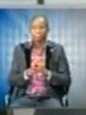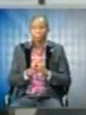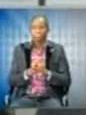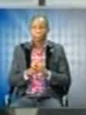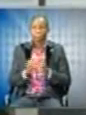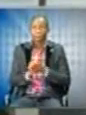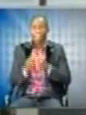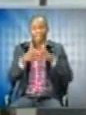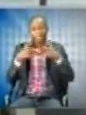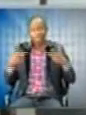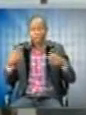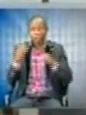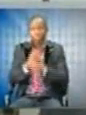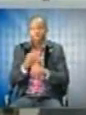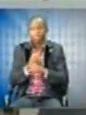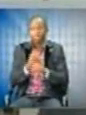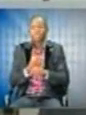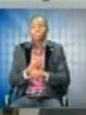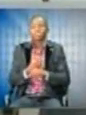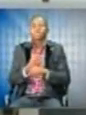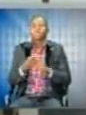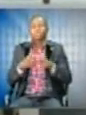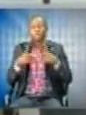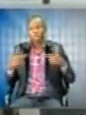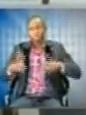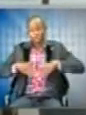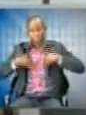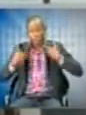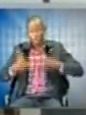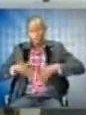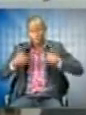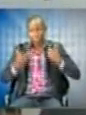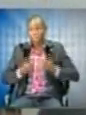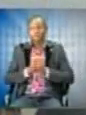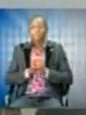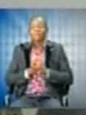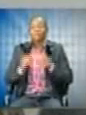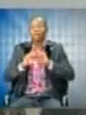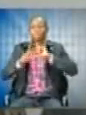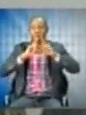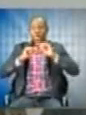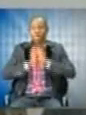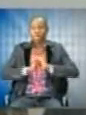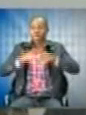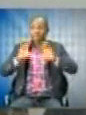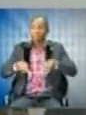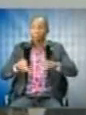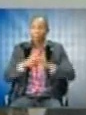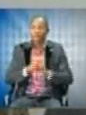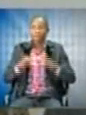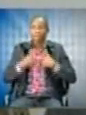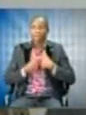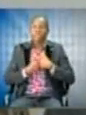c'est un grand motif de joie et de satisfaction. Comme je l'ai dit, le Congo a